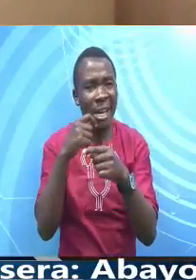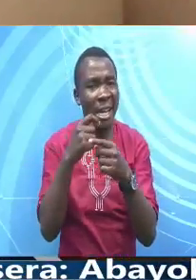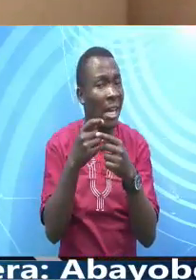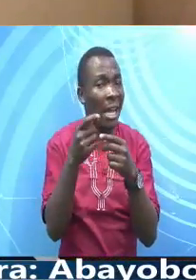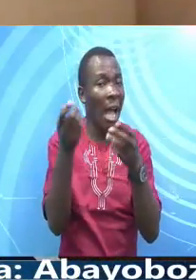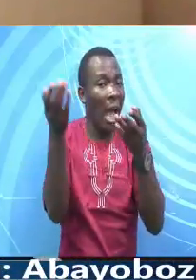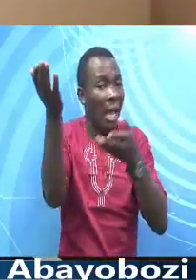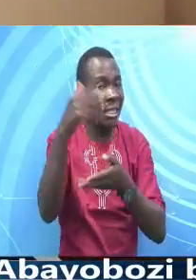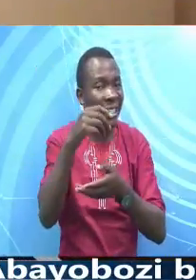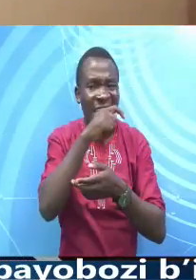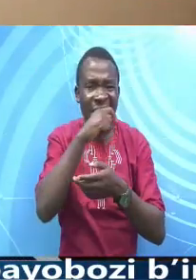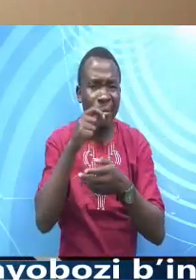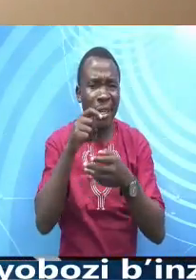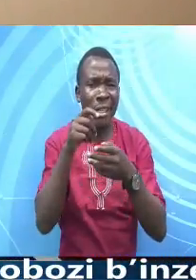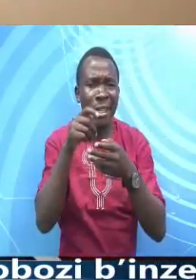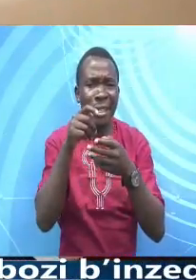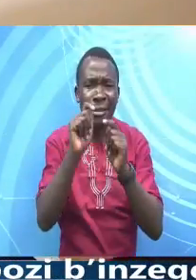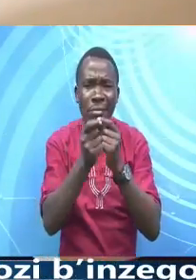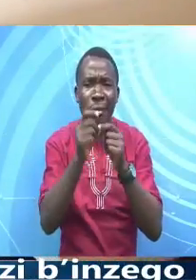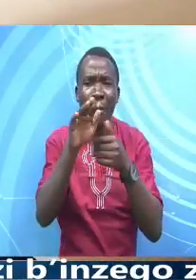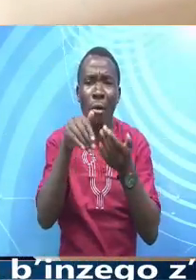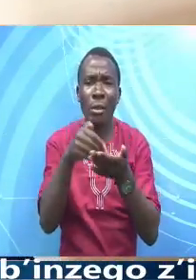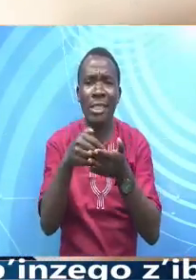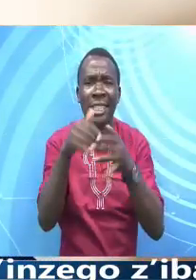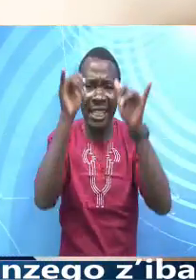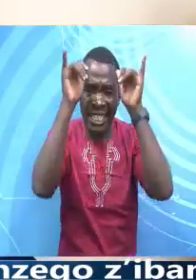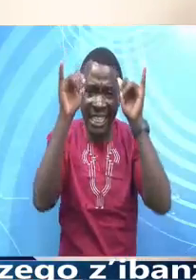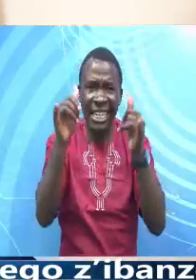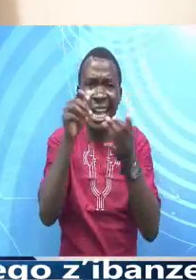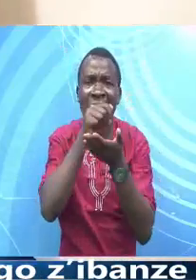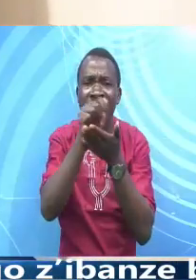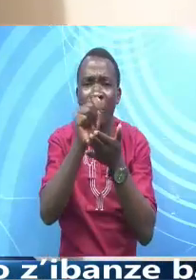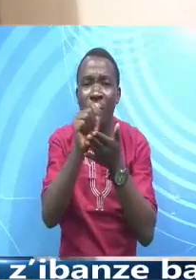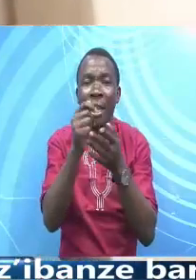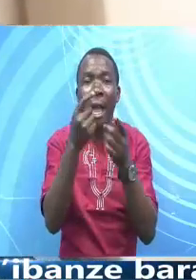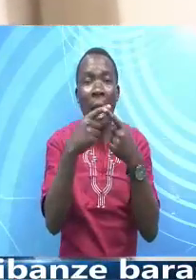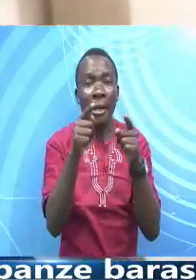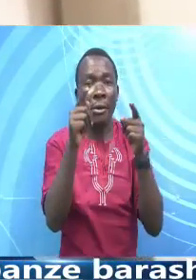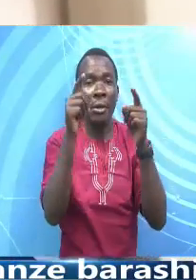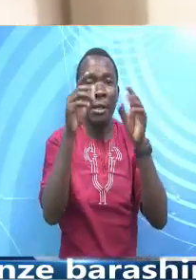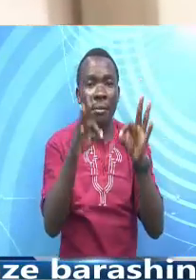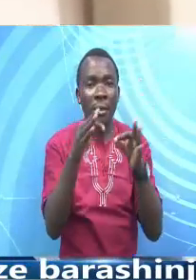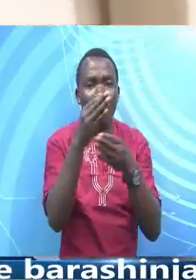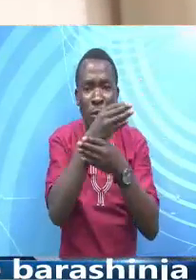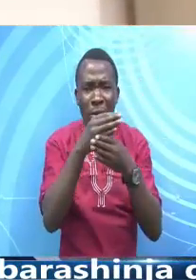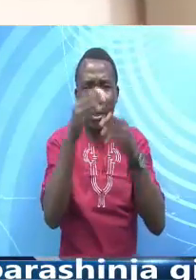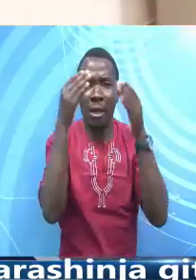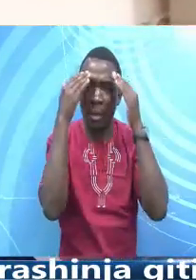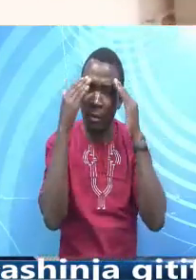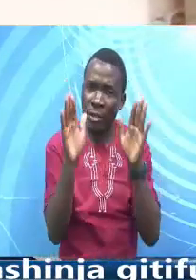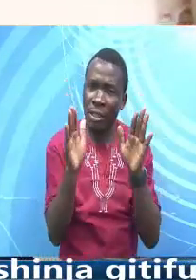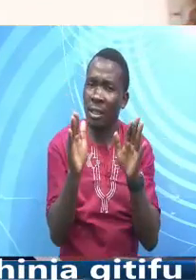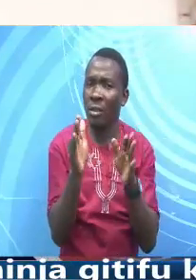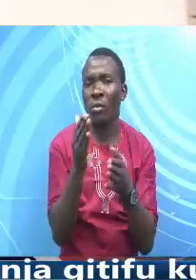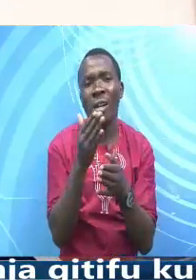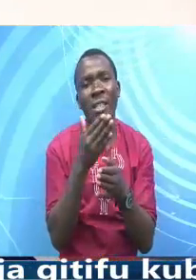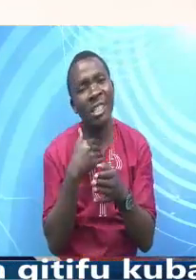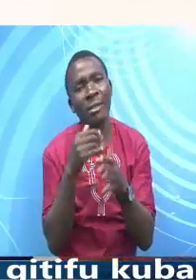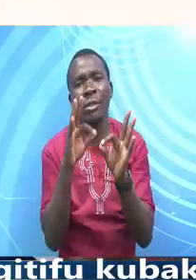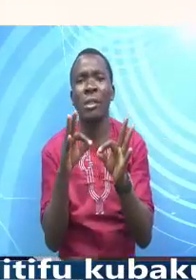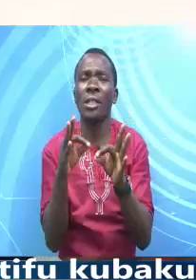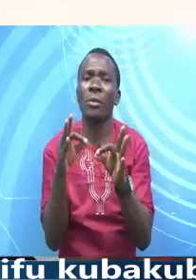inyama z'ubwoko bwose, zaba ingurube zaba inka, ariko ntabwo bije kuzihabagira byo mbizi. Bifuzaga ko rwose icyo kintu